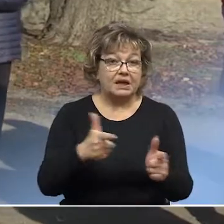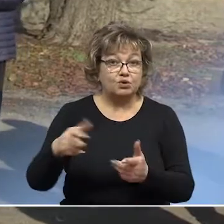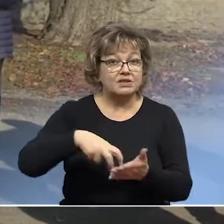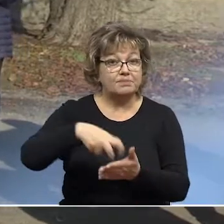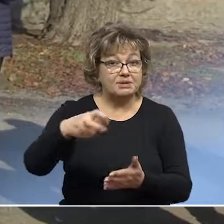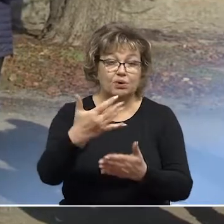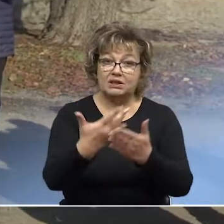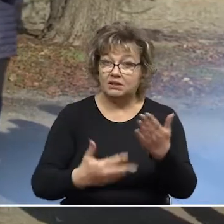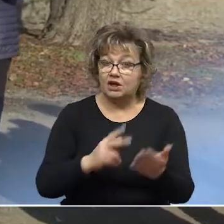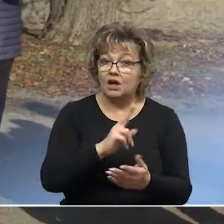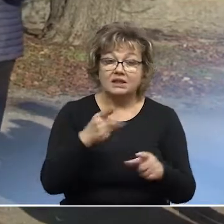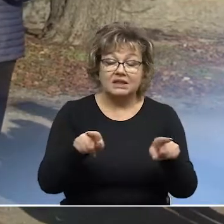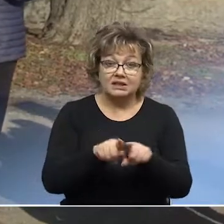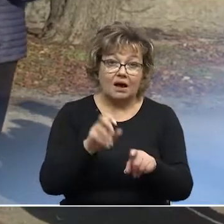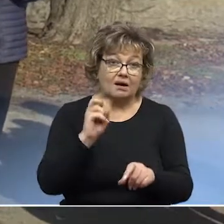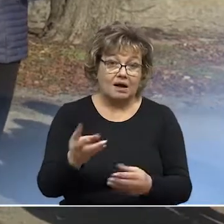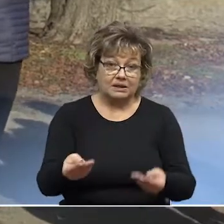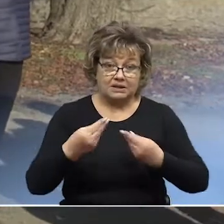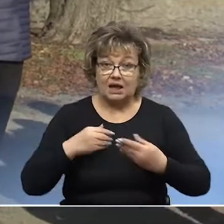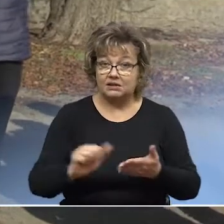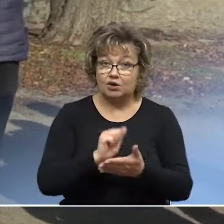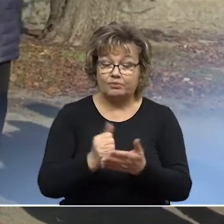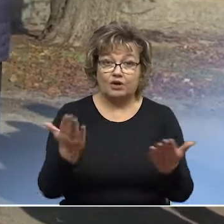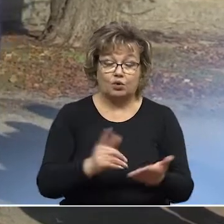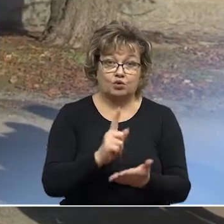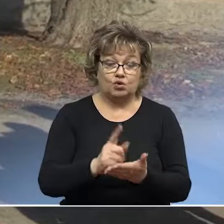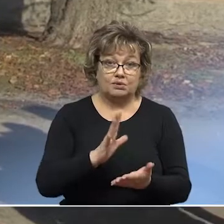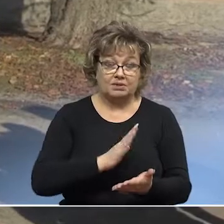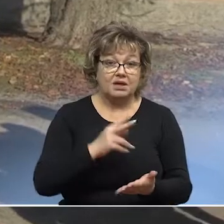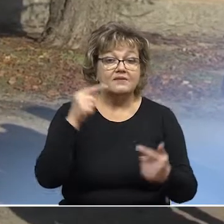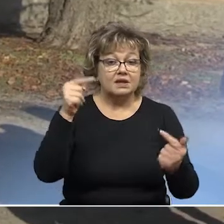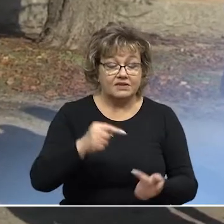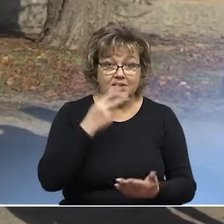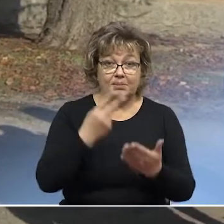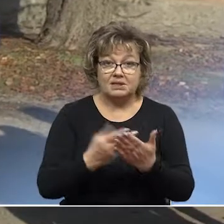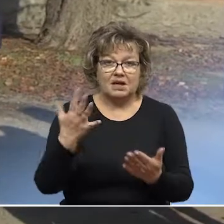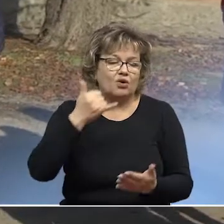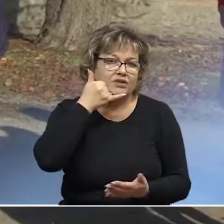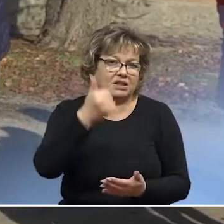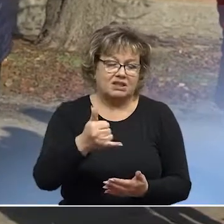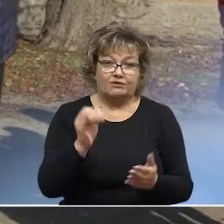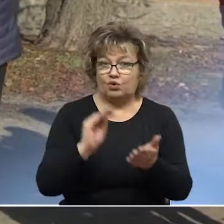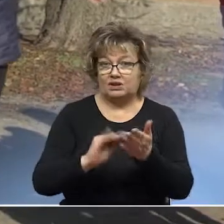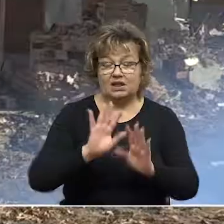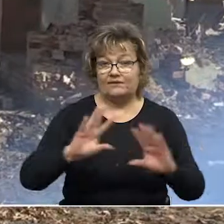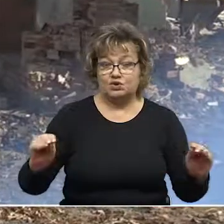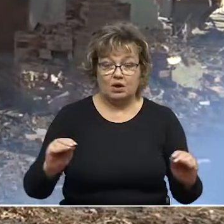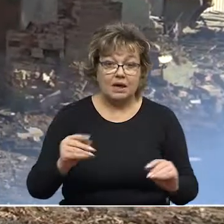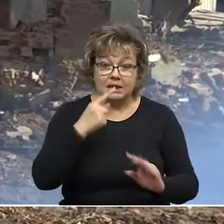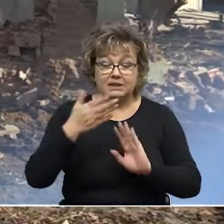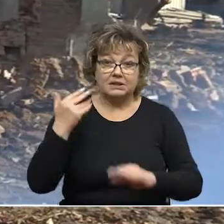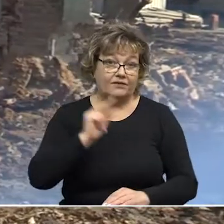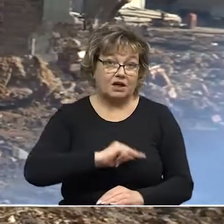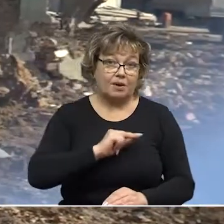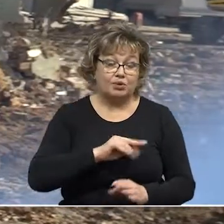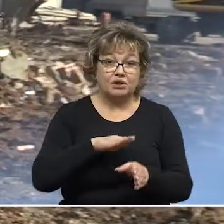Потом готовится письмо и так далее. Но не в том виде дали документ, в котором он должен быть. Соответственно, его показали тоже с какого-то телефона. Все. Еще